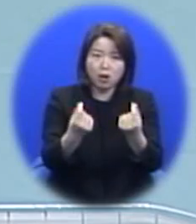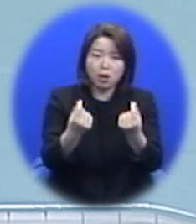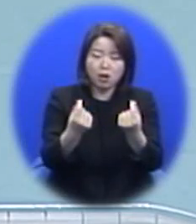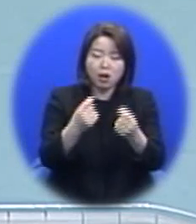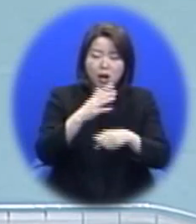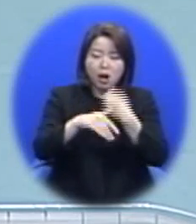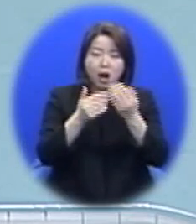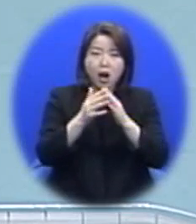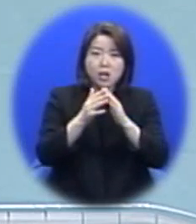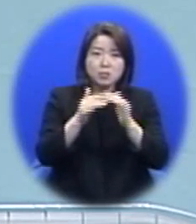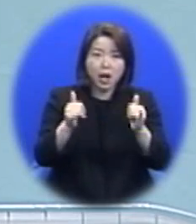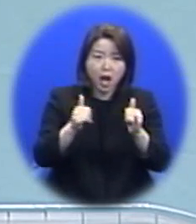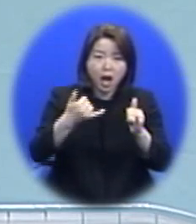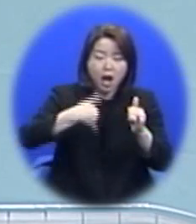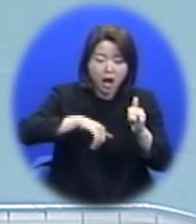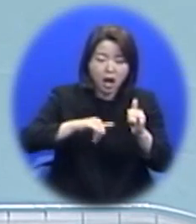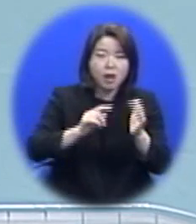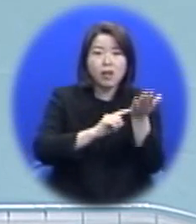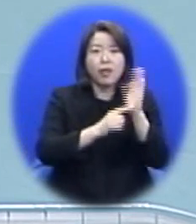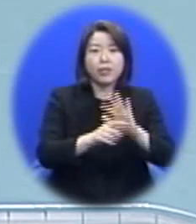나타나는 날에도 이러하리라.